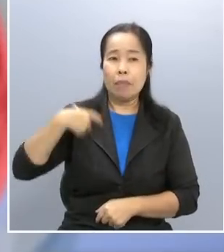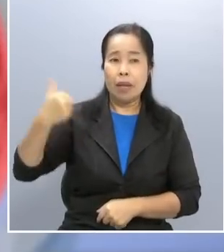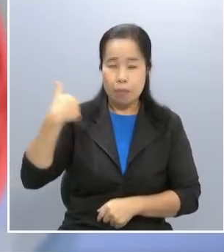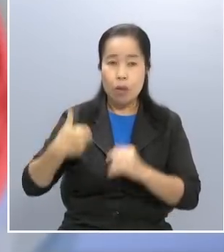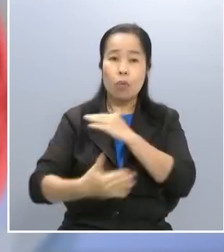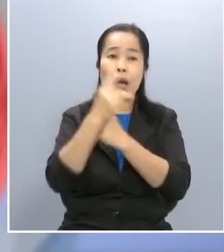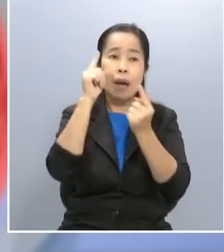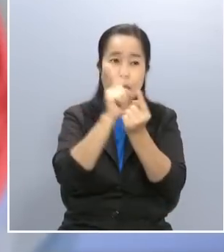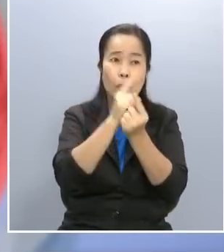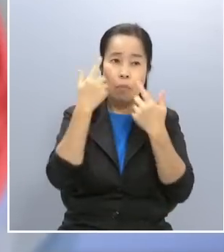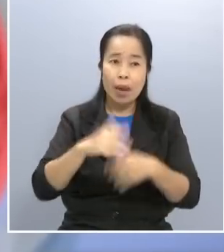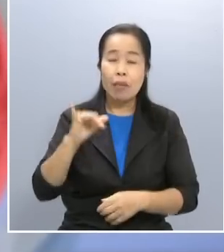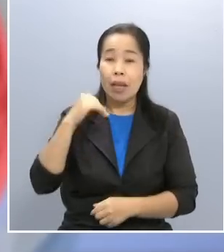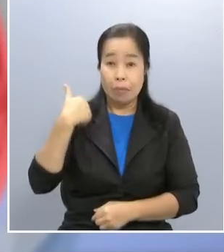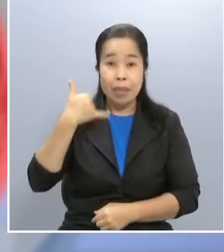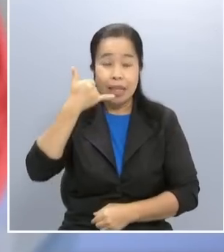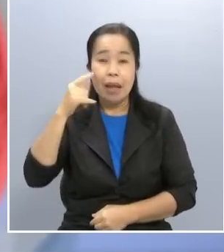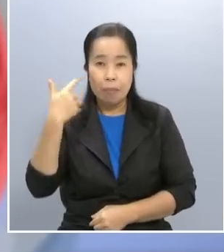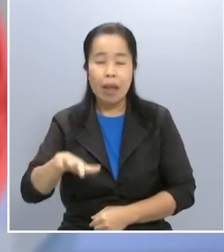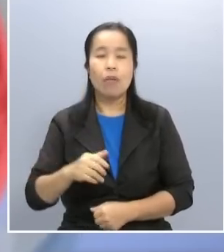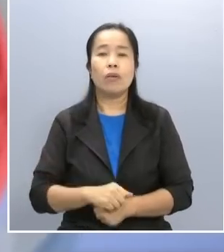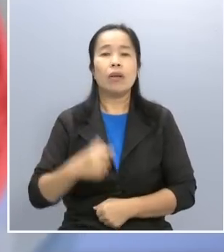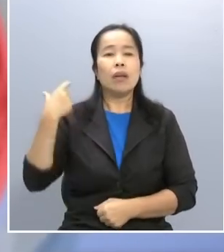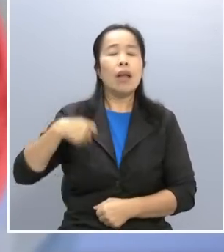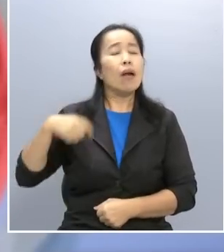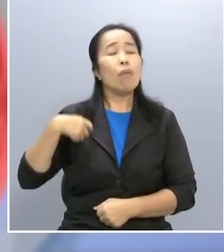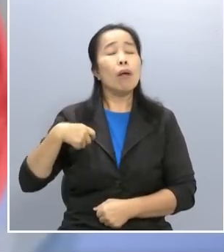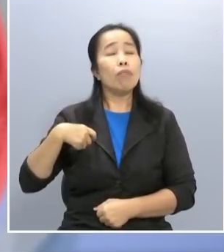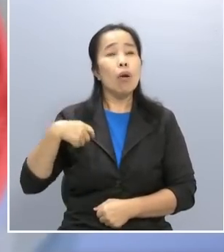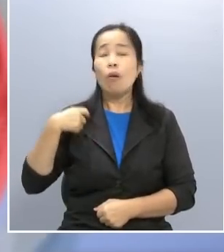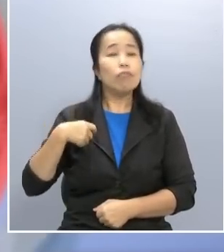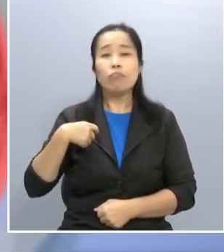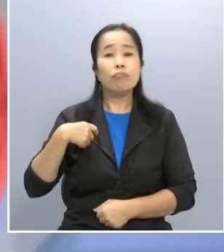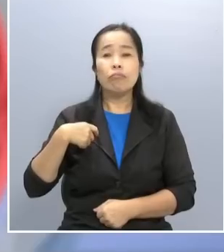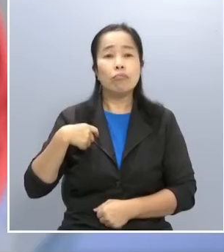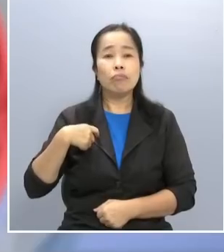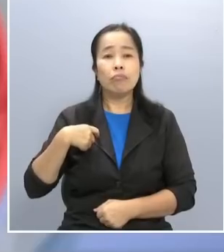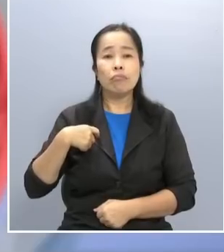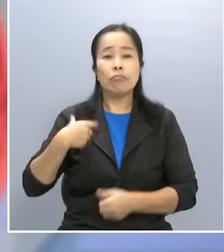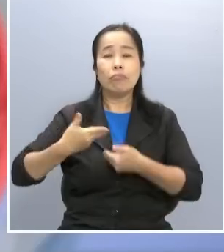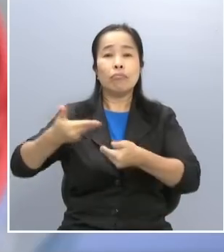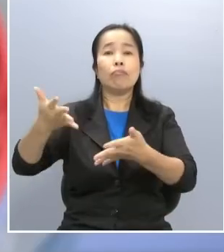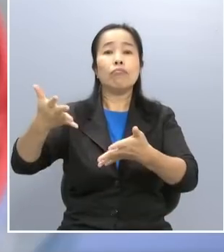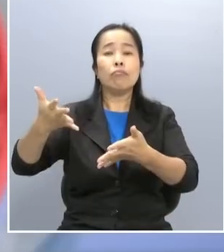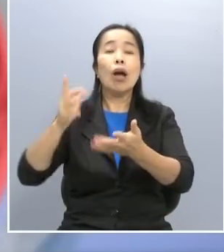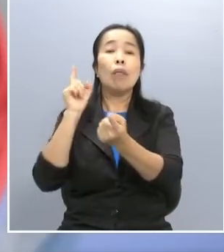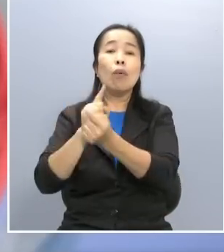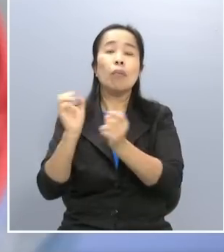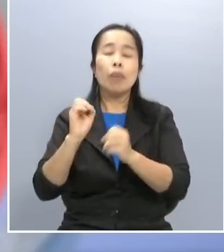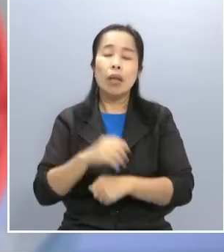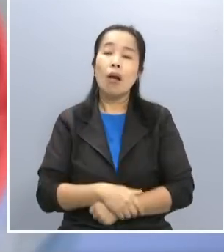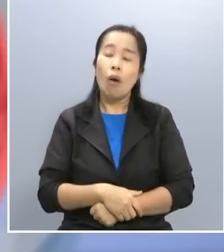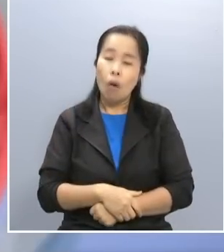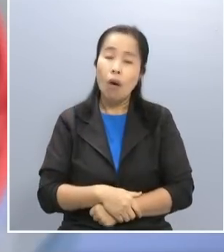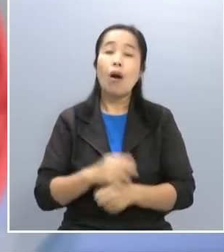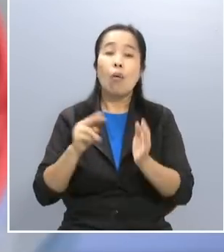ได้เข้าไปพูดคุยกับทางฝั่งของบิ๊กโจ๊กไหมเขาบอกว่าไม่ได้เชิญ ค่ะ ก็เลยไม่ได้ไปคือง่ายๆคุณผู้ชม